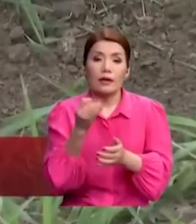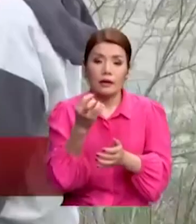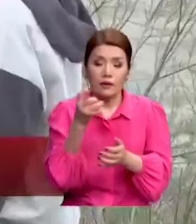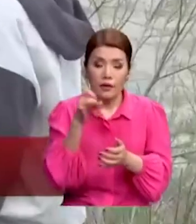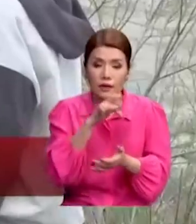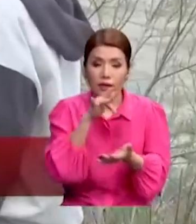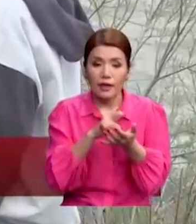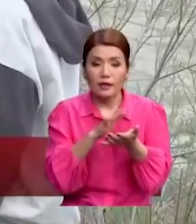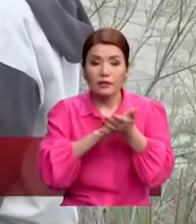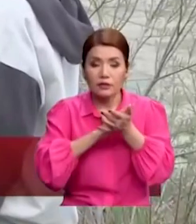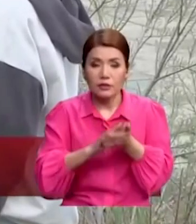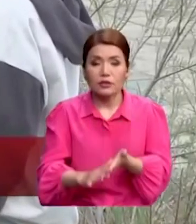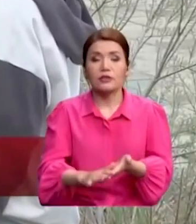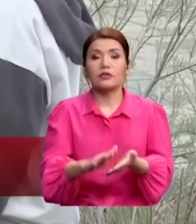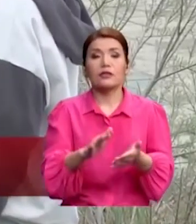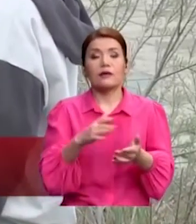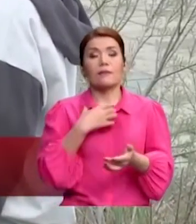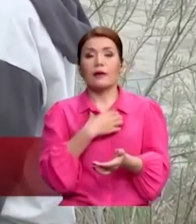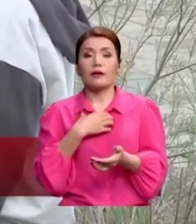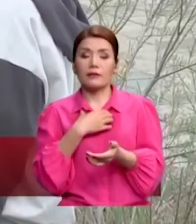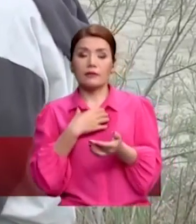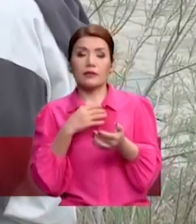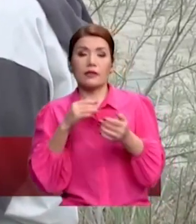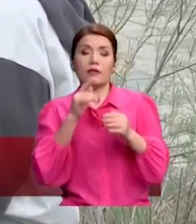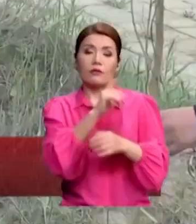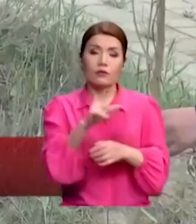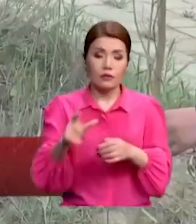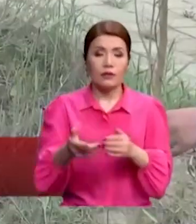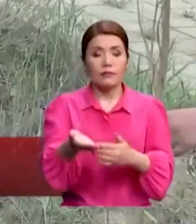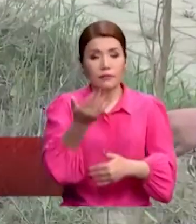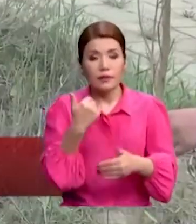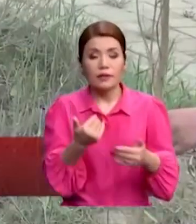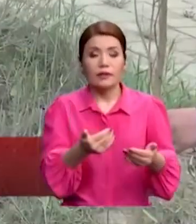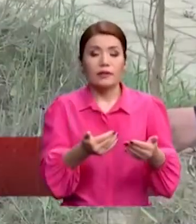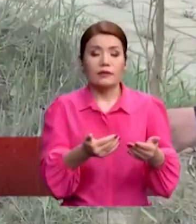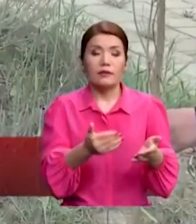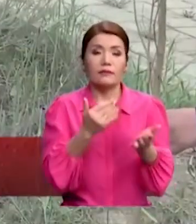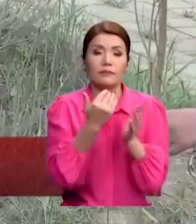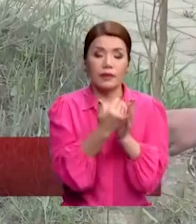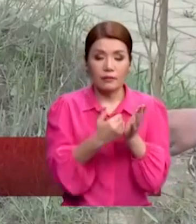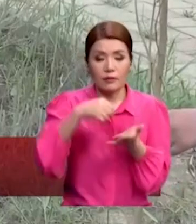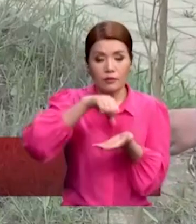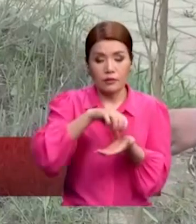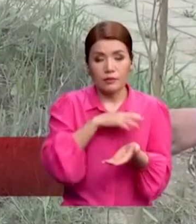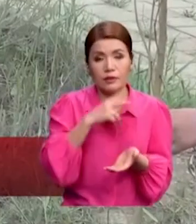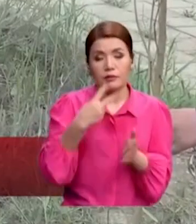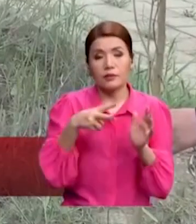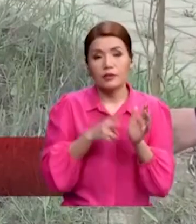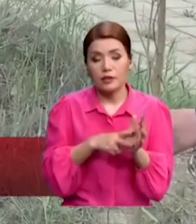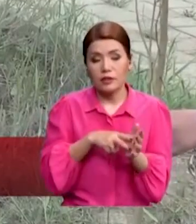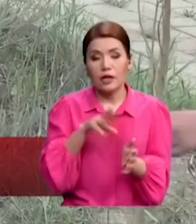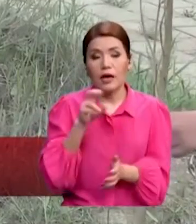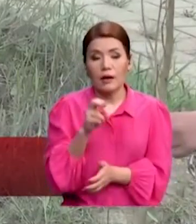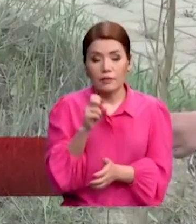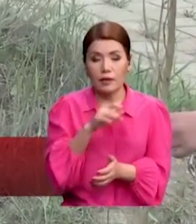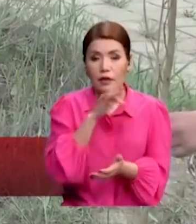қаланың тыныс-тіршілігі үшін аса маңызды екенін айтып, тұрғындарды акцияға атсалысуға шақырды. Атап өту керек, 27 сәуір күні қала бойынша